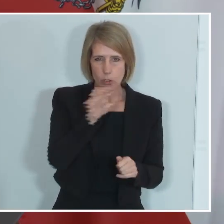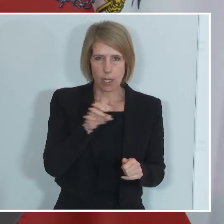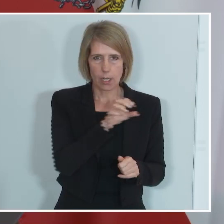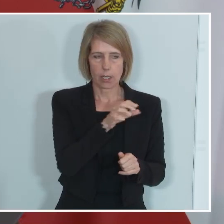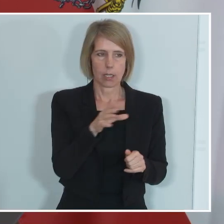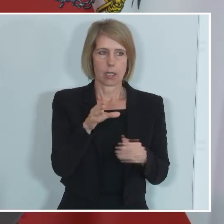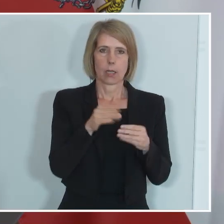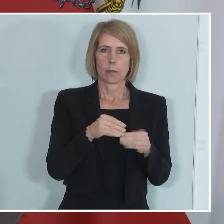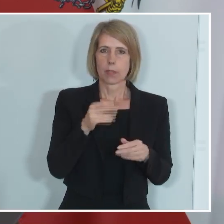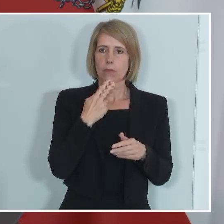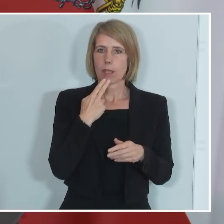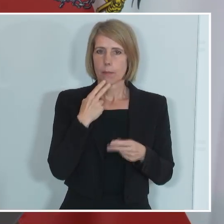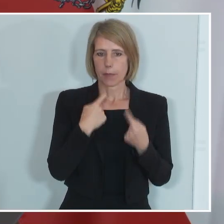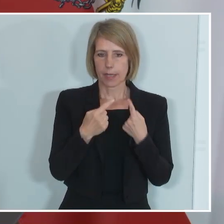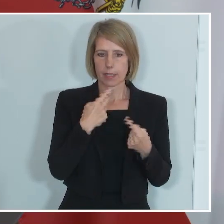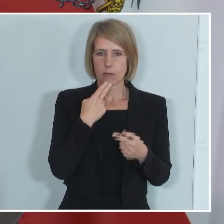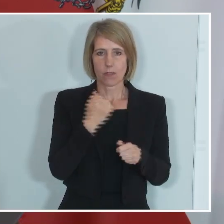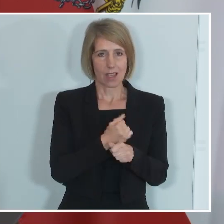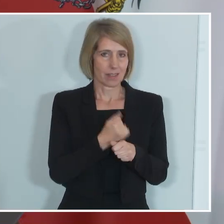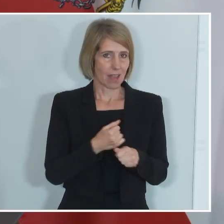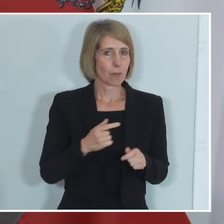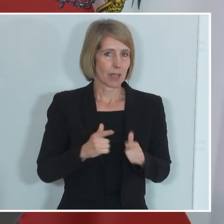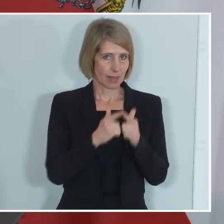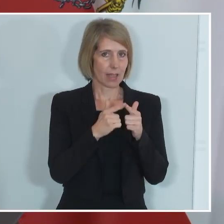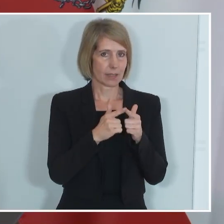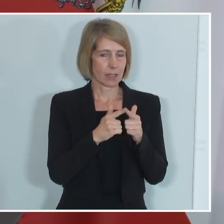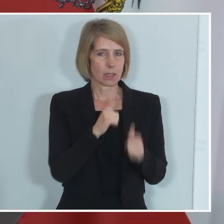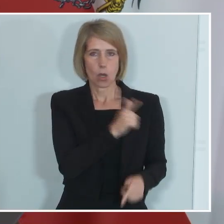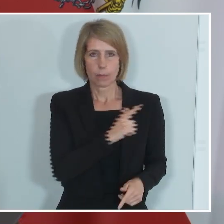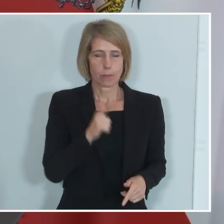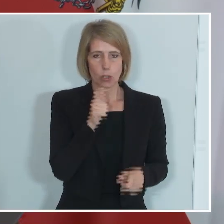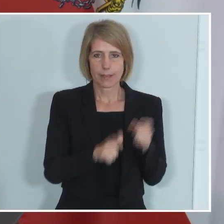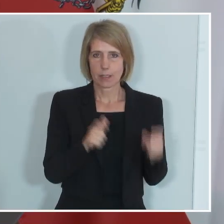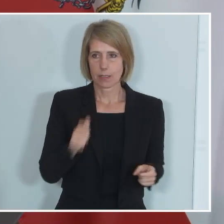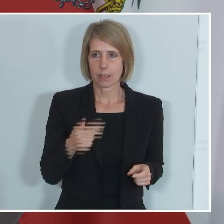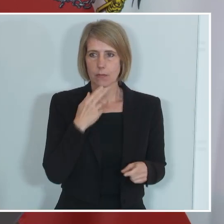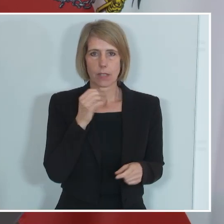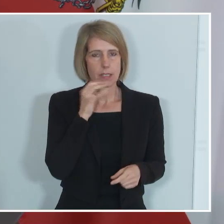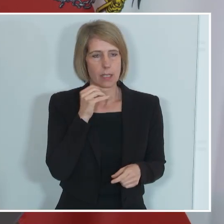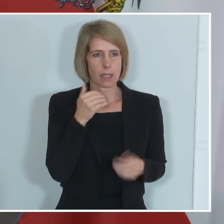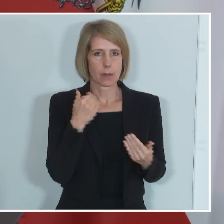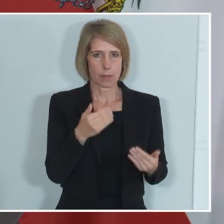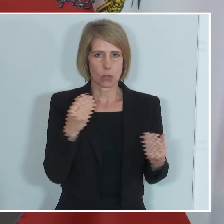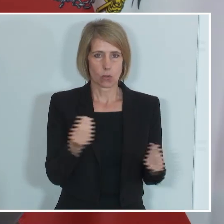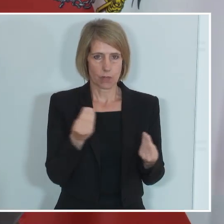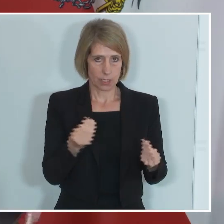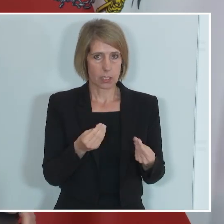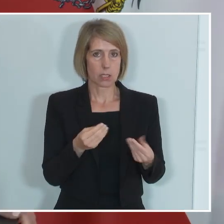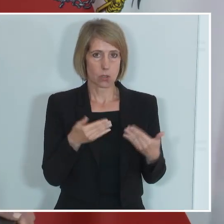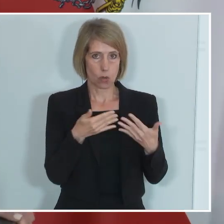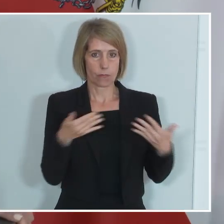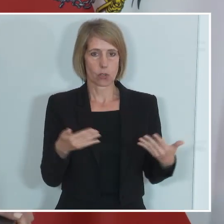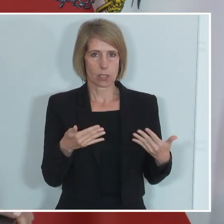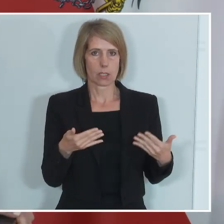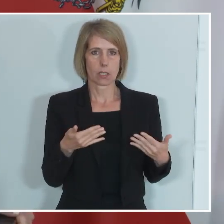denen reden, die unmittelbar diese Arbeit auch leisten. Und das sind die Polizistinnen und Polizisten, die tagtäglich auch mit solchen Vorfällen zu tun haben und wo dann oft